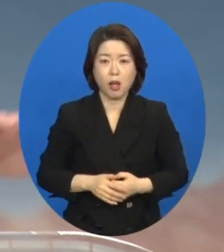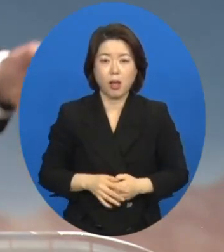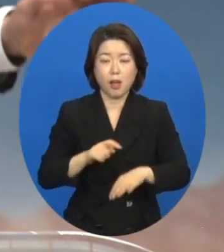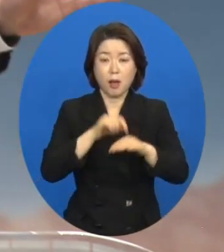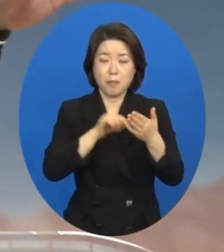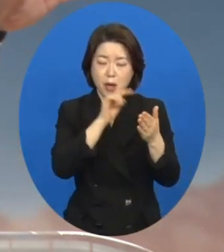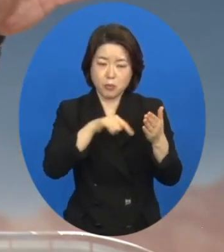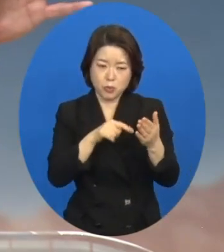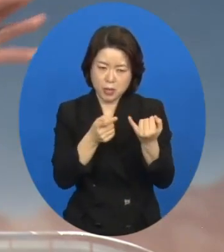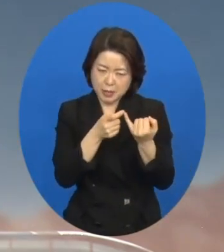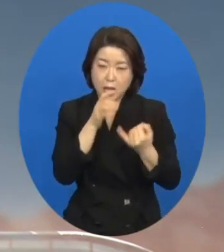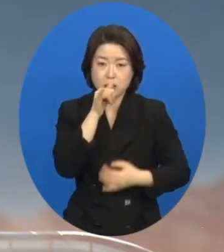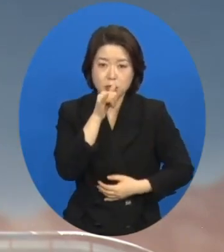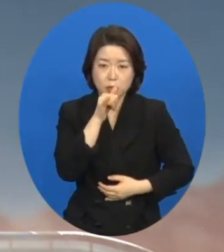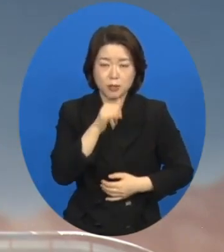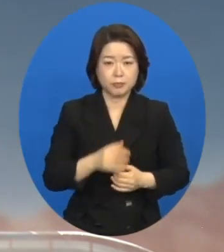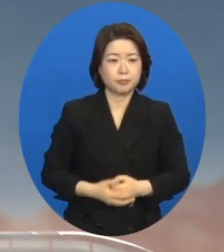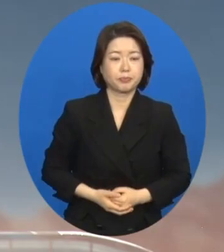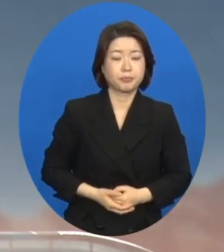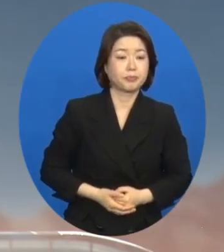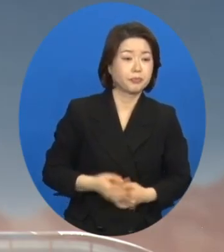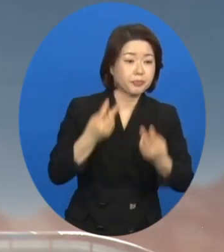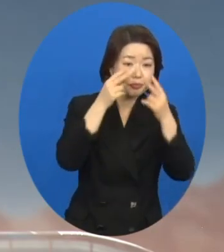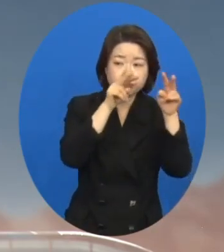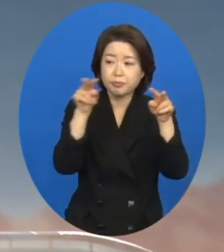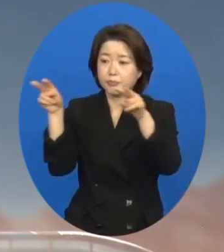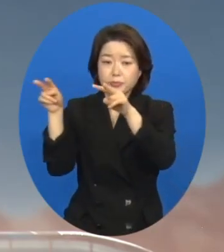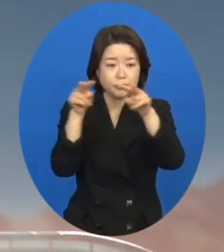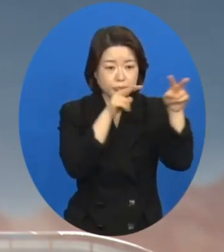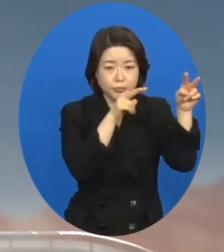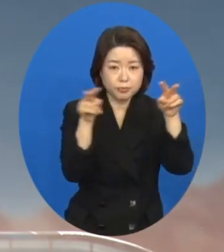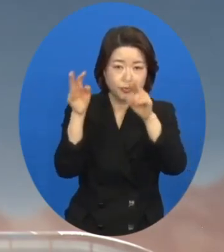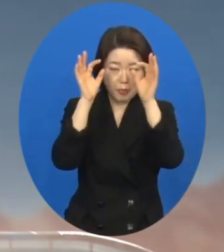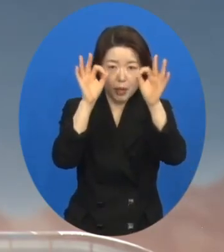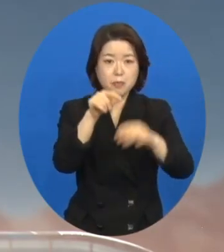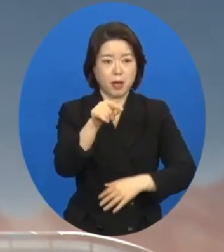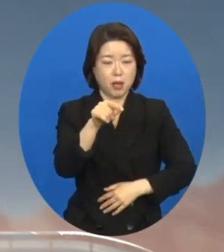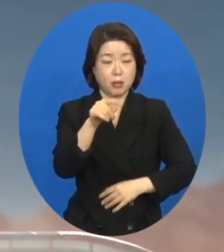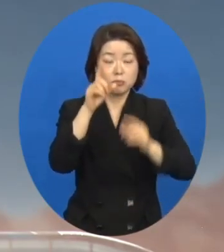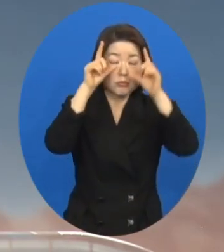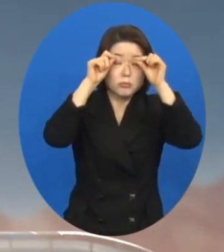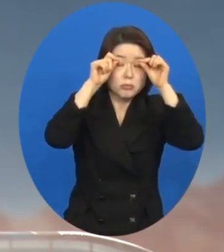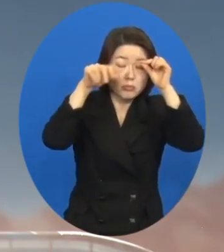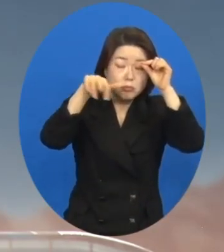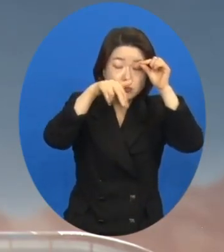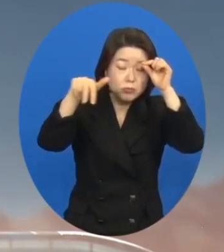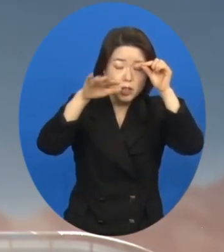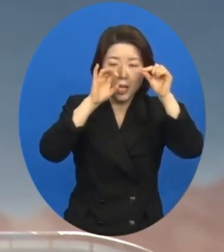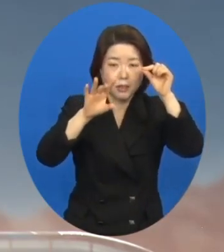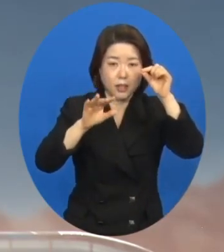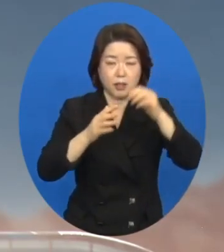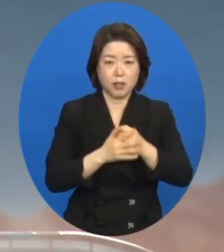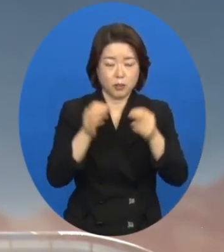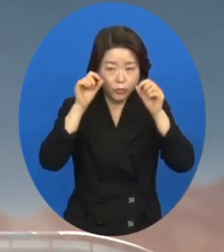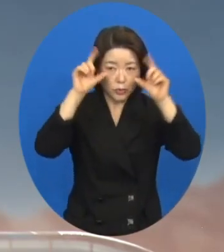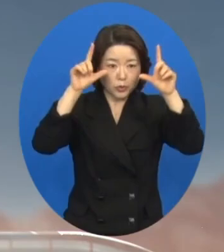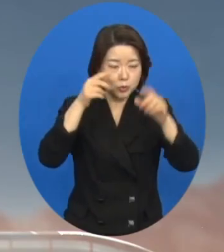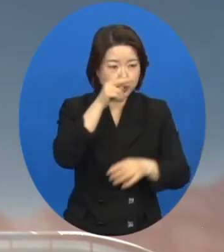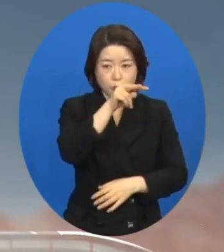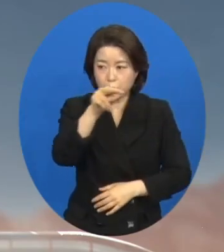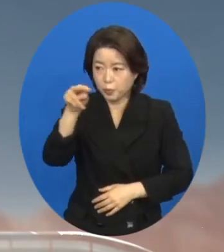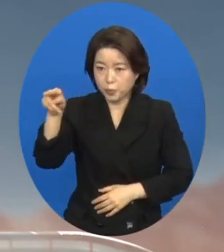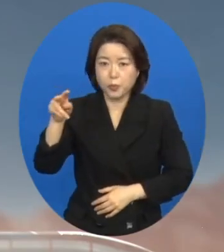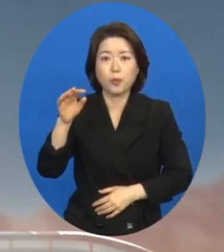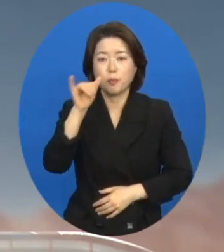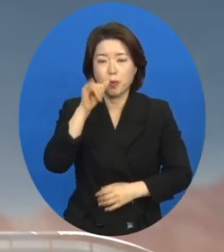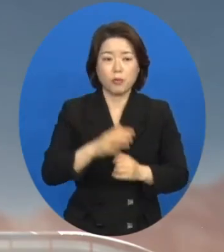이제 눈을 뜨고 다니기 때문에 안 볼 수는 없어요. 다 봐야죠. 그 눈 닫고 살 수는 없잖아요. 보죠. 그런데